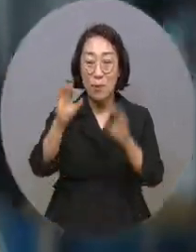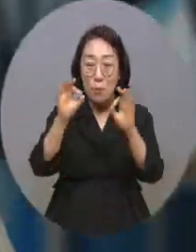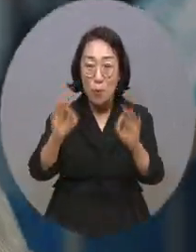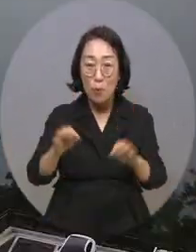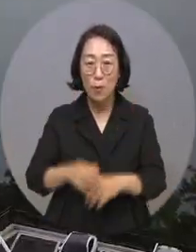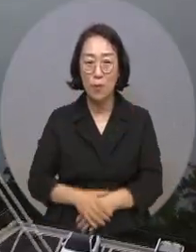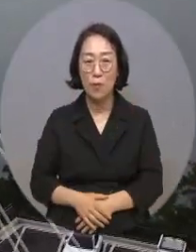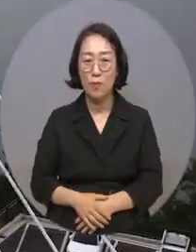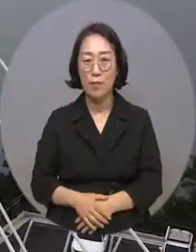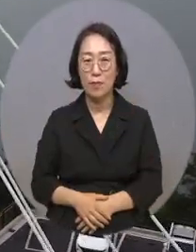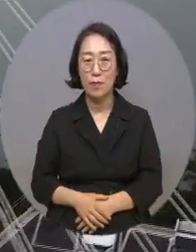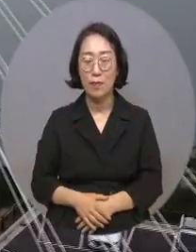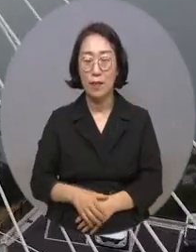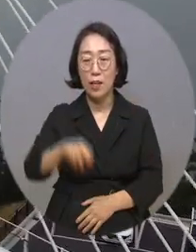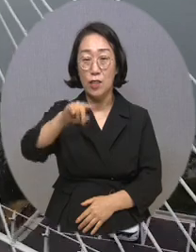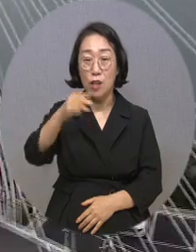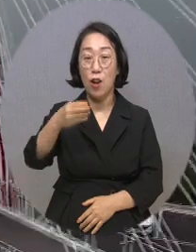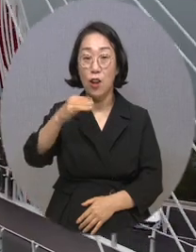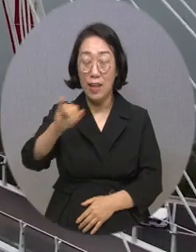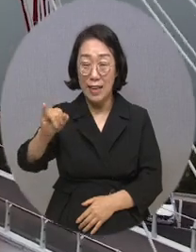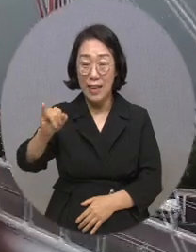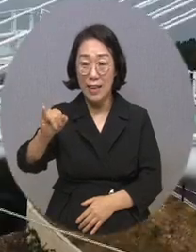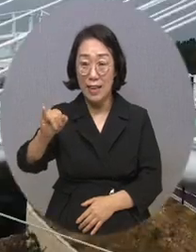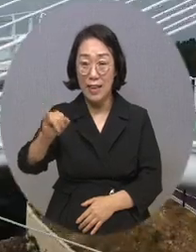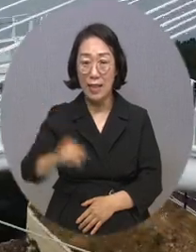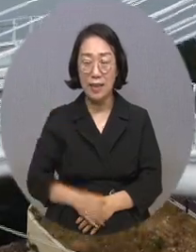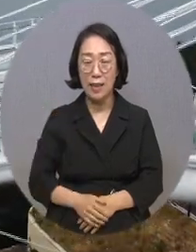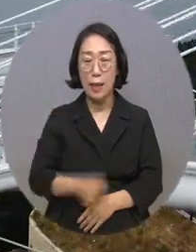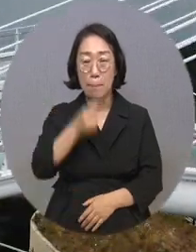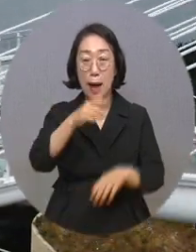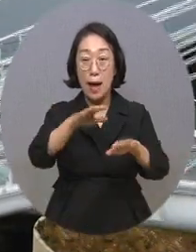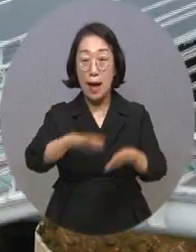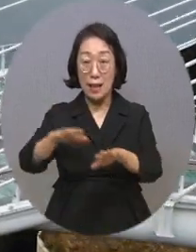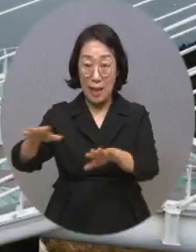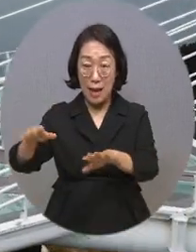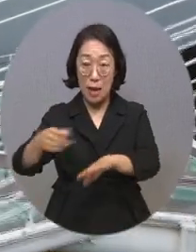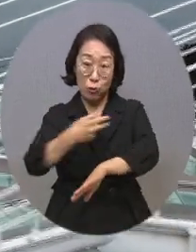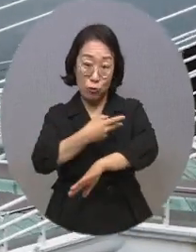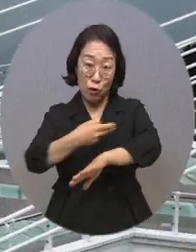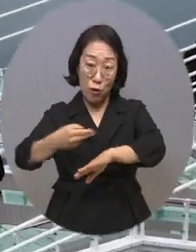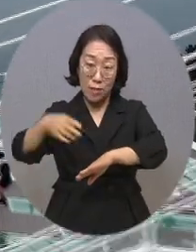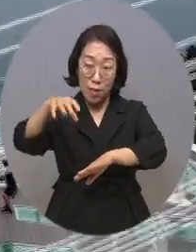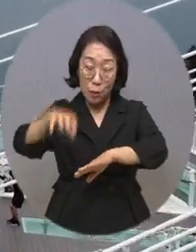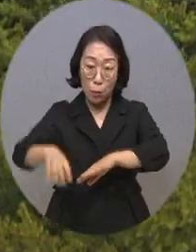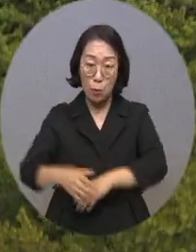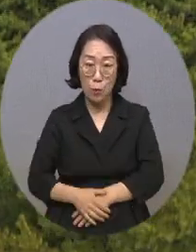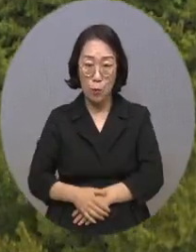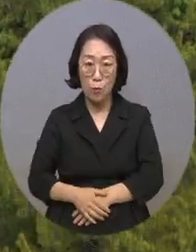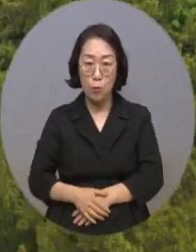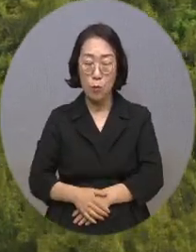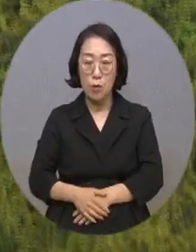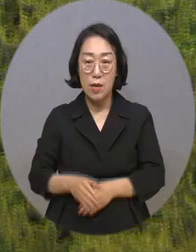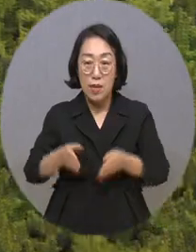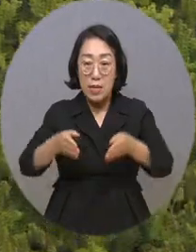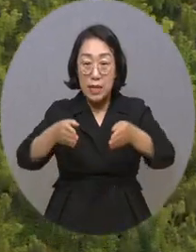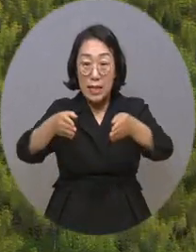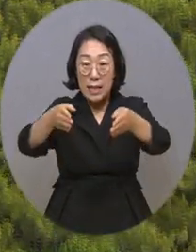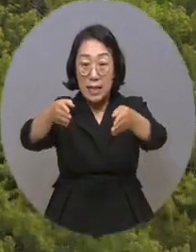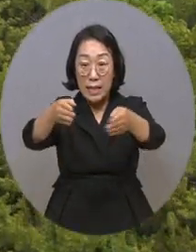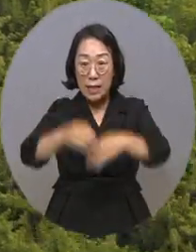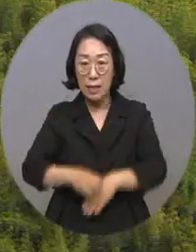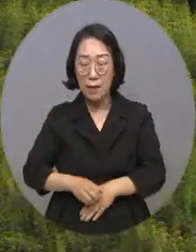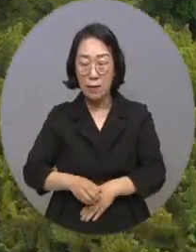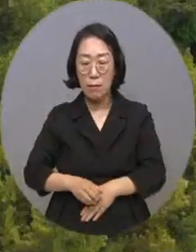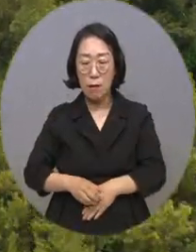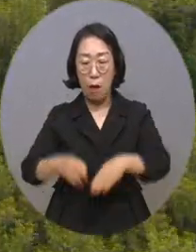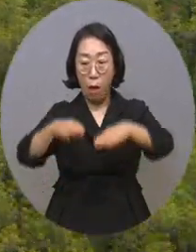이쪽에 딱 멀리 가면 설리 스카이워크, 설리 해수욕장도 여기 있고요. 설리 스카이워크. 이건 이제 담력을 좀